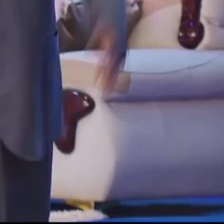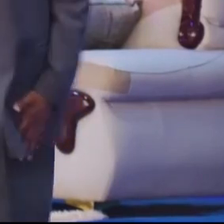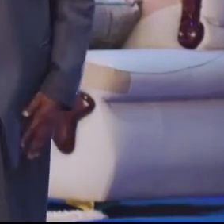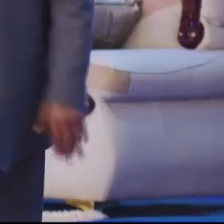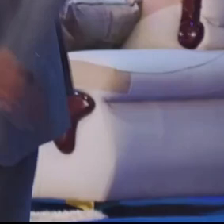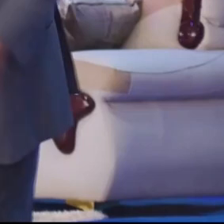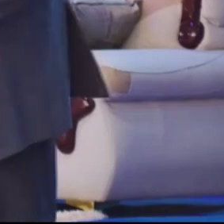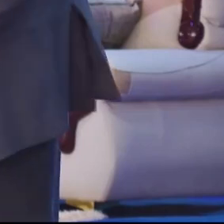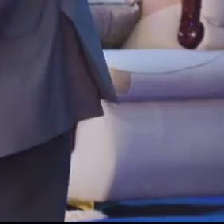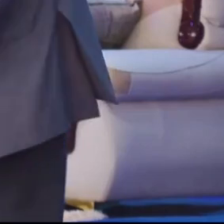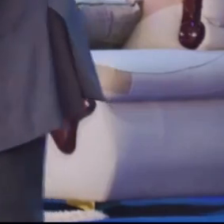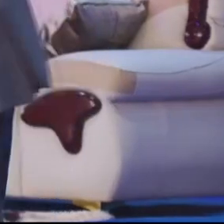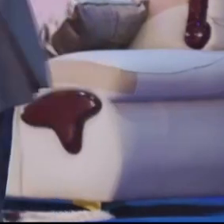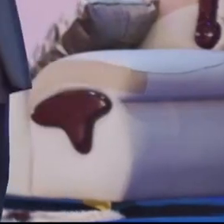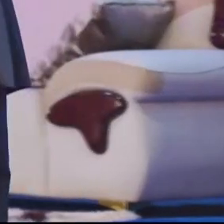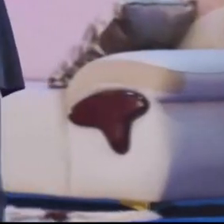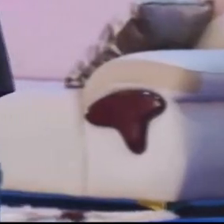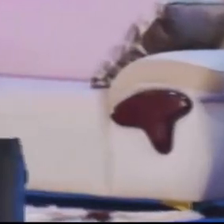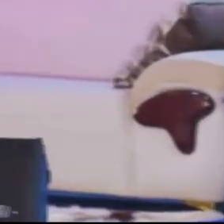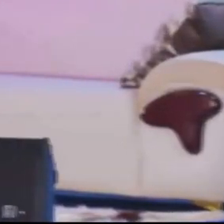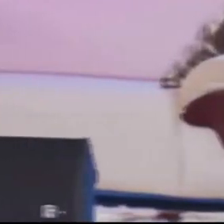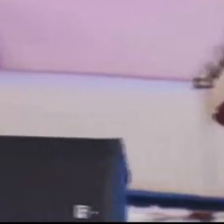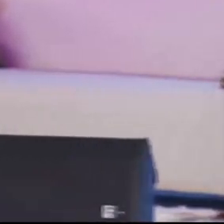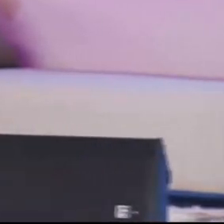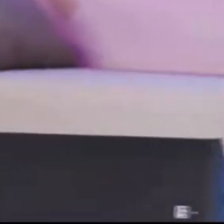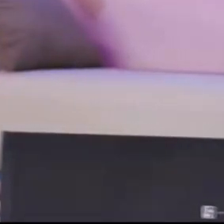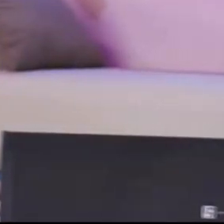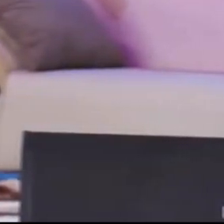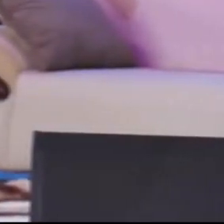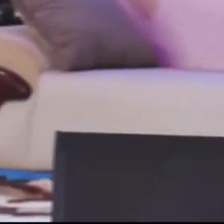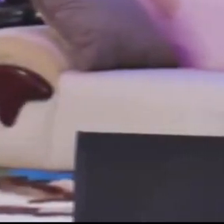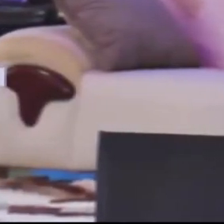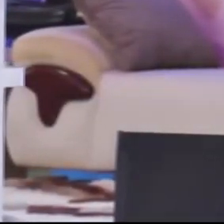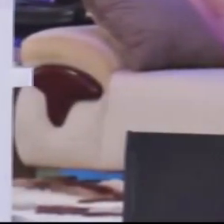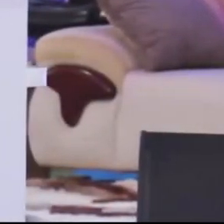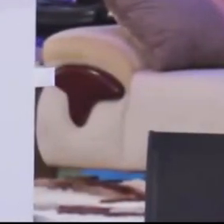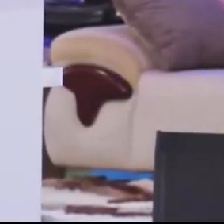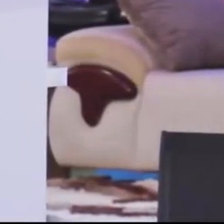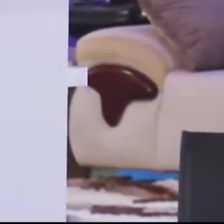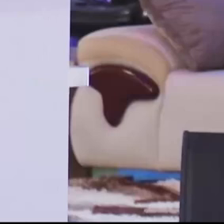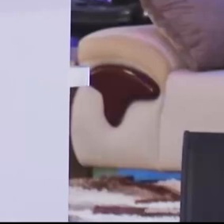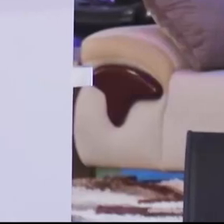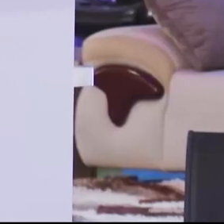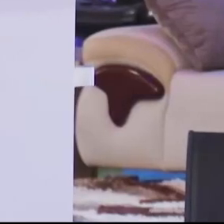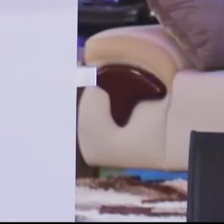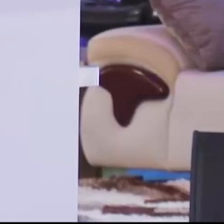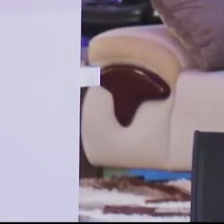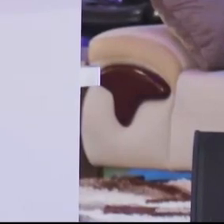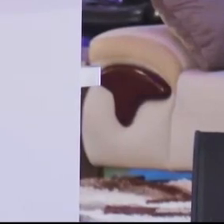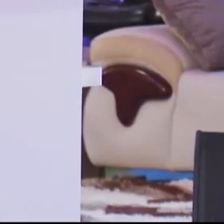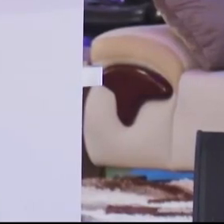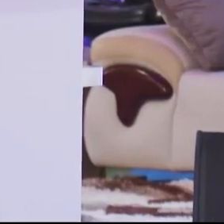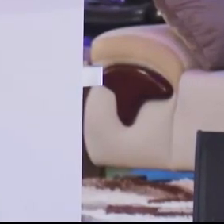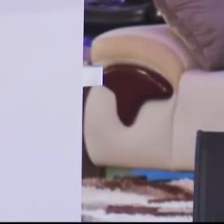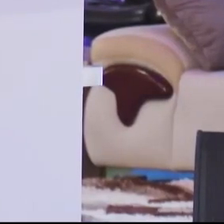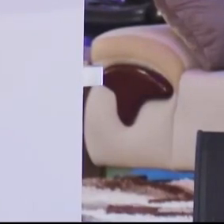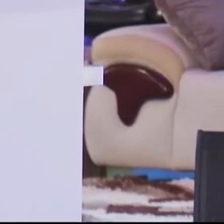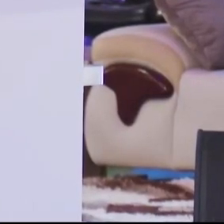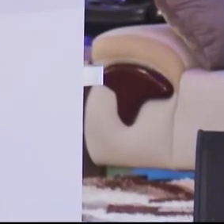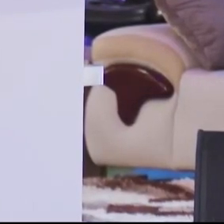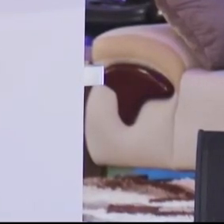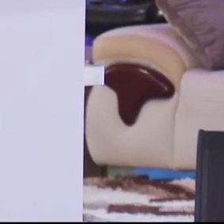récupération. Tout ce que tu as dépensé dans la journée. Et tu réveilles le lendemain matin. Ces docteurs nous disent, et des experts dans le domaine